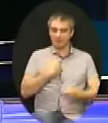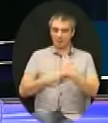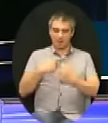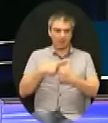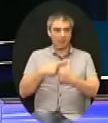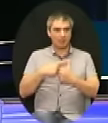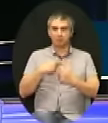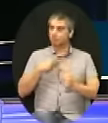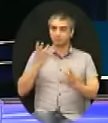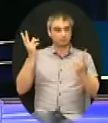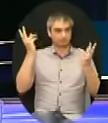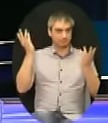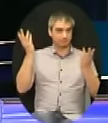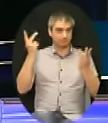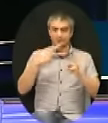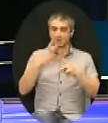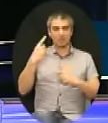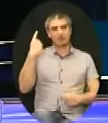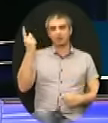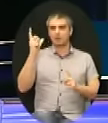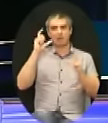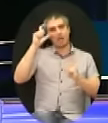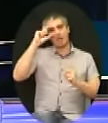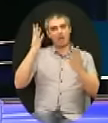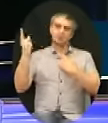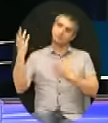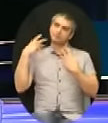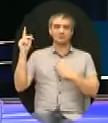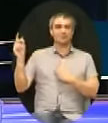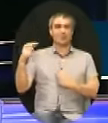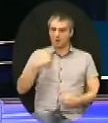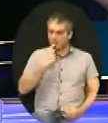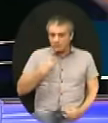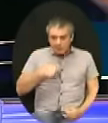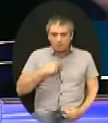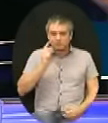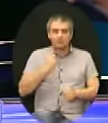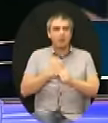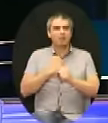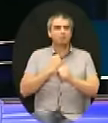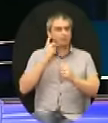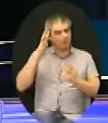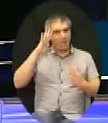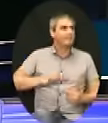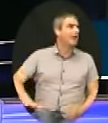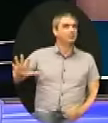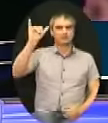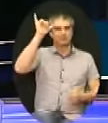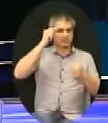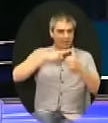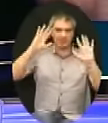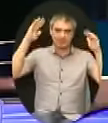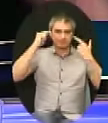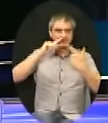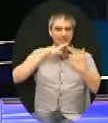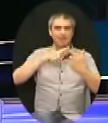זה גם ללכת להסדר, לא רק לפי הפרצוף של אבו מאזן והמצב רוח שלו. זה להגיד שאנחנו צריכים ללכת ברמה האזורית, עם הירדנים, עם